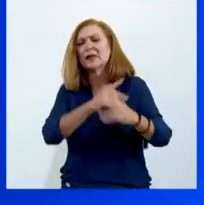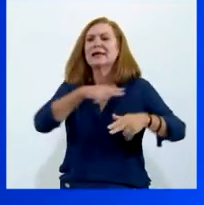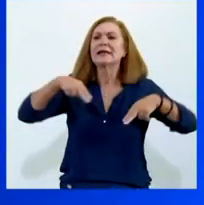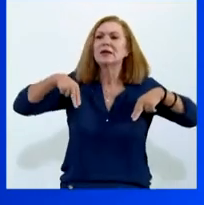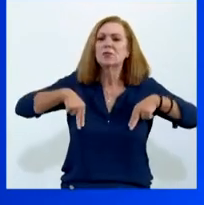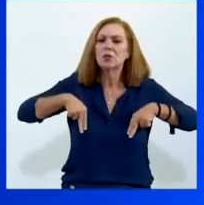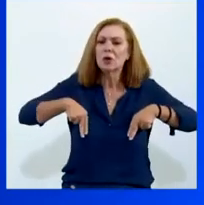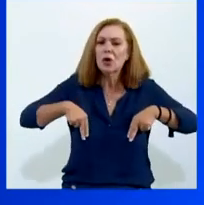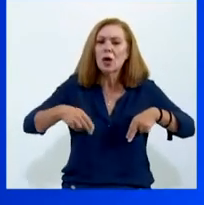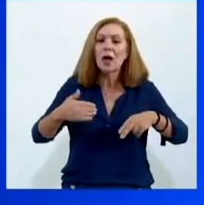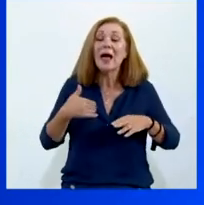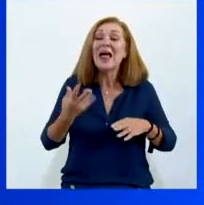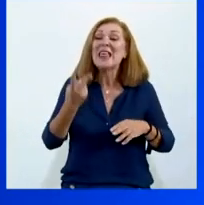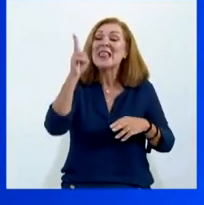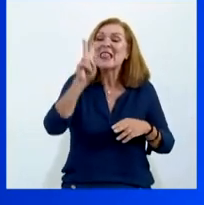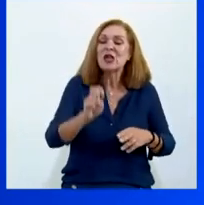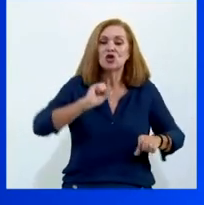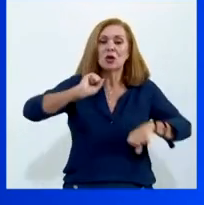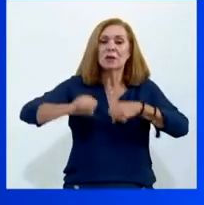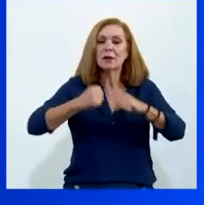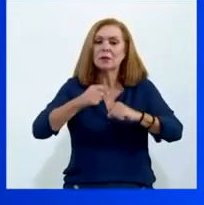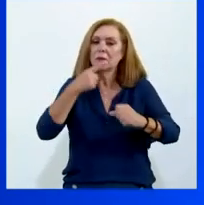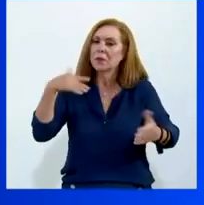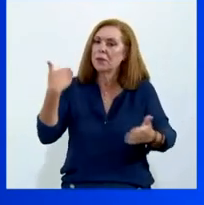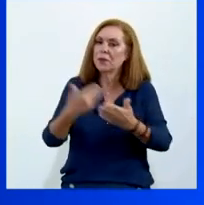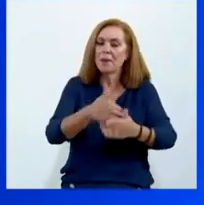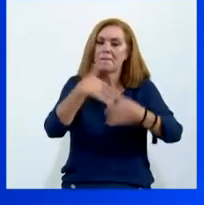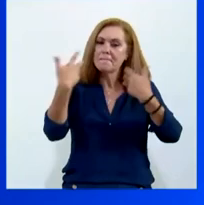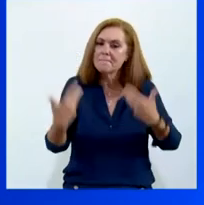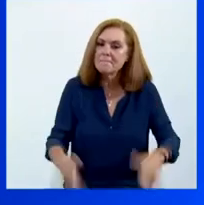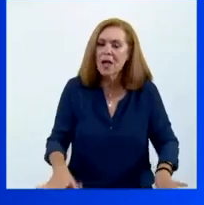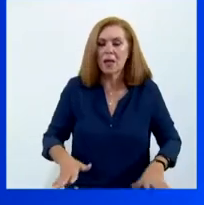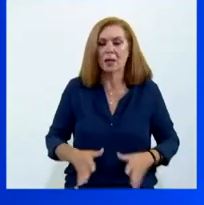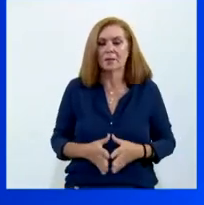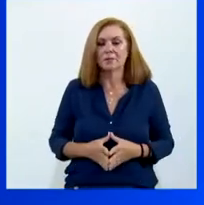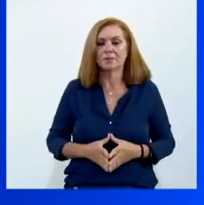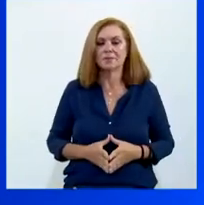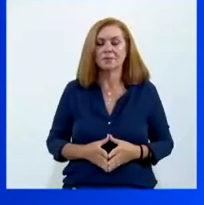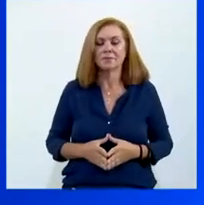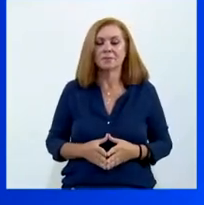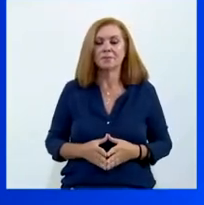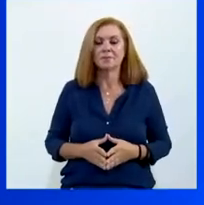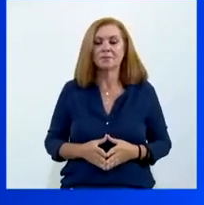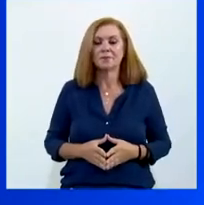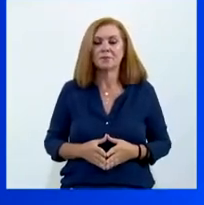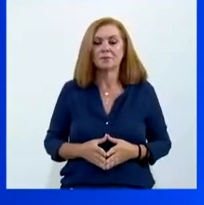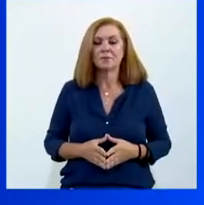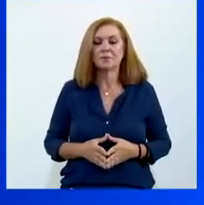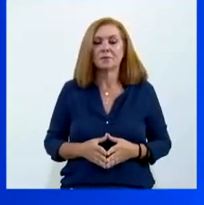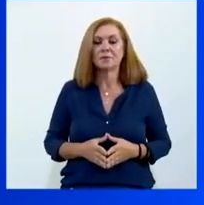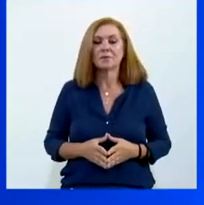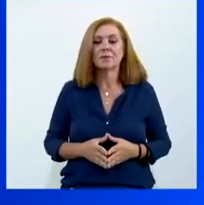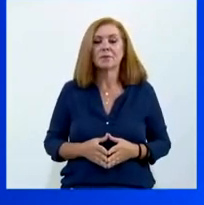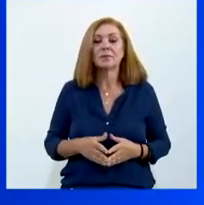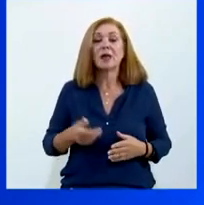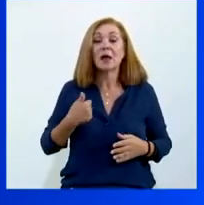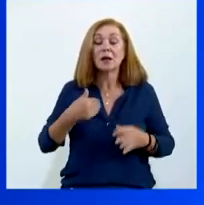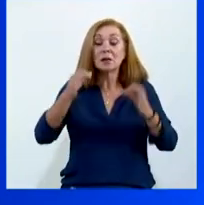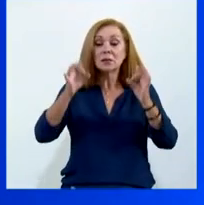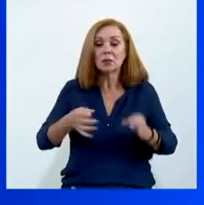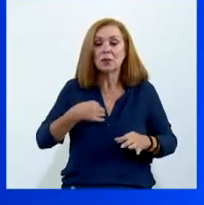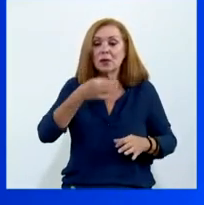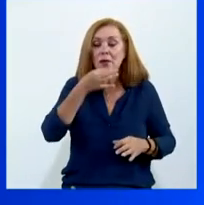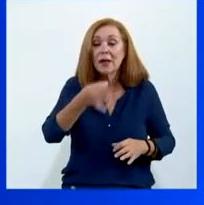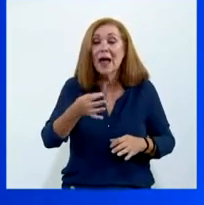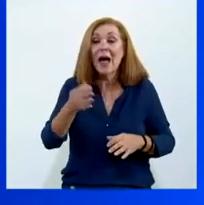Έχουμε υλοποιήσει σχεδόν 20 δράσεις που απορρέουν από αυτήν ακριβώς την εθνική στρατηγική. Θέλω λοιπόν να είμαι απολύτως σαφής. Η ισότητα